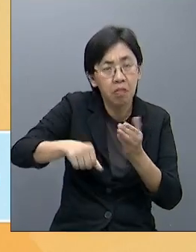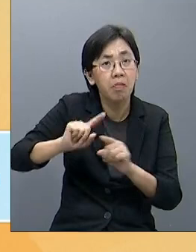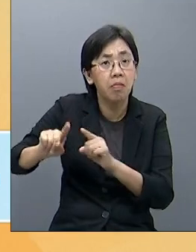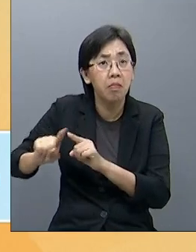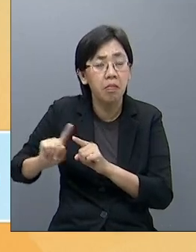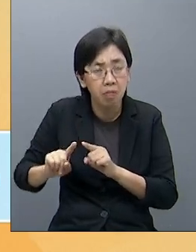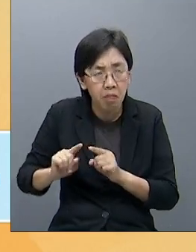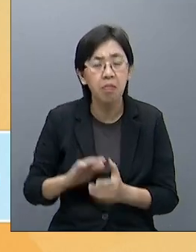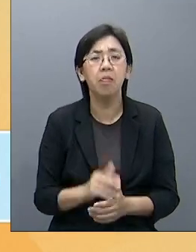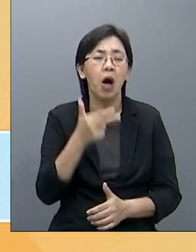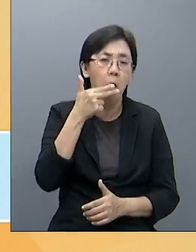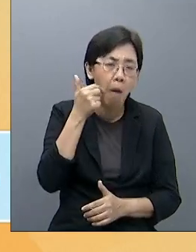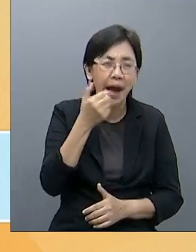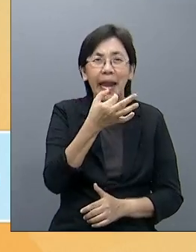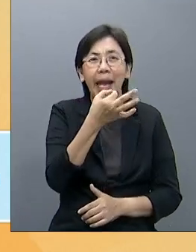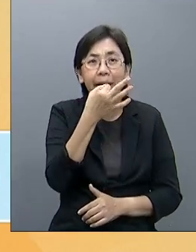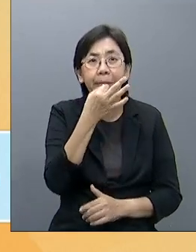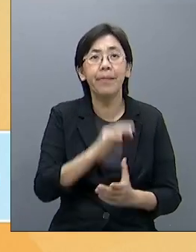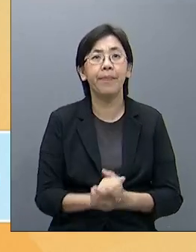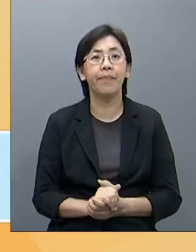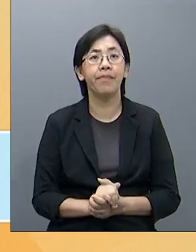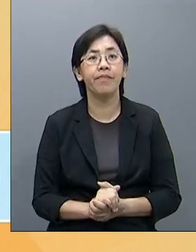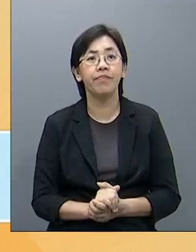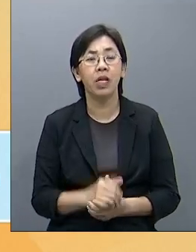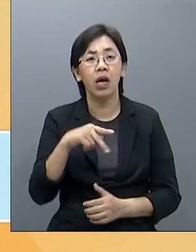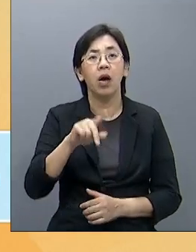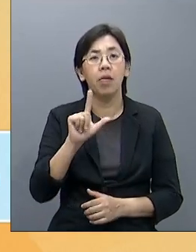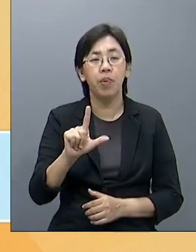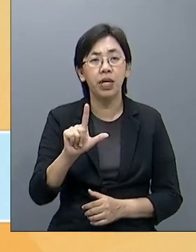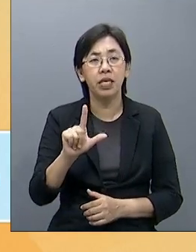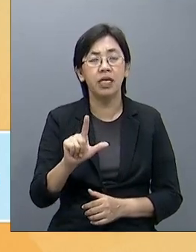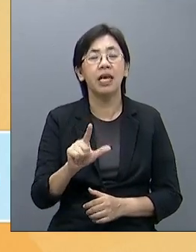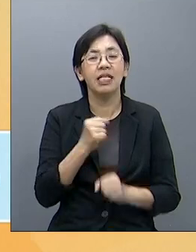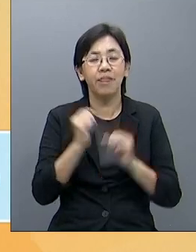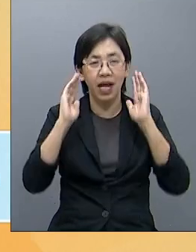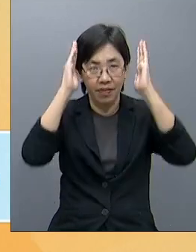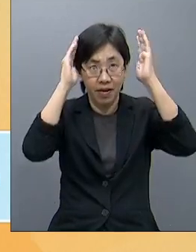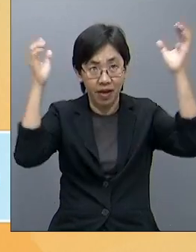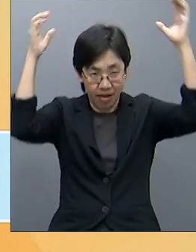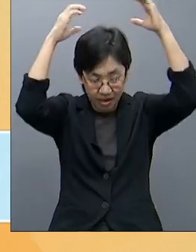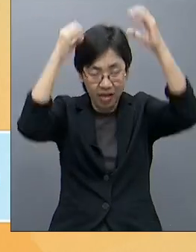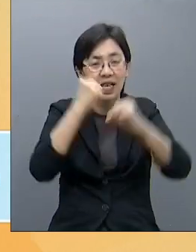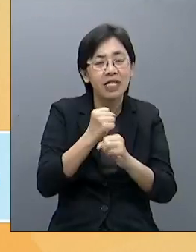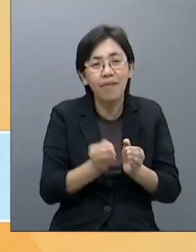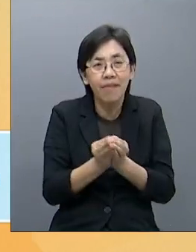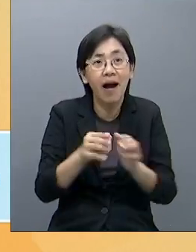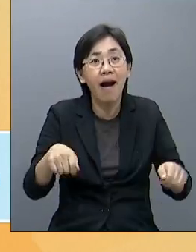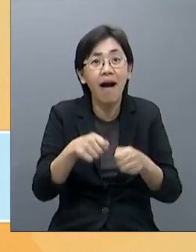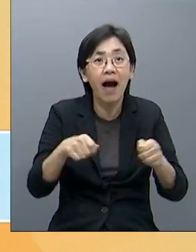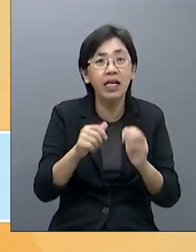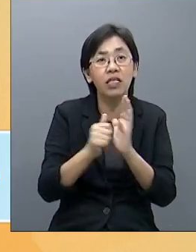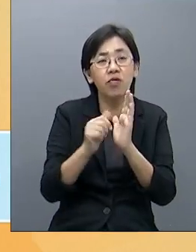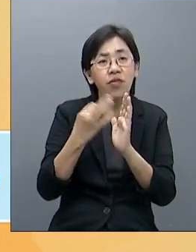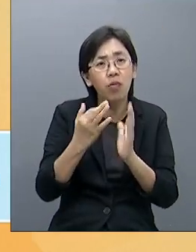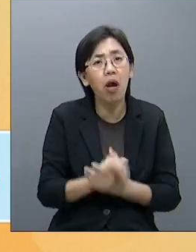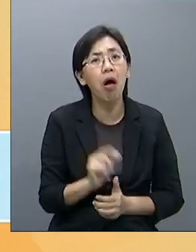สำรบทั้งเรื่หวาน เรื่เคมด้วยทางด้คุณพลตัทัสเถียนท่านเป็เชฟ จะของช่อง YouTube พน Food Mafiaจะมา